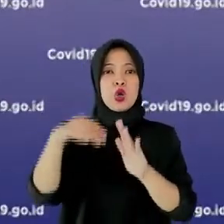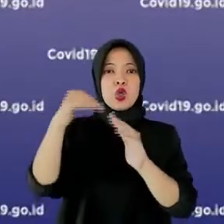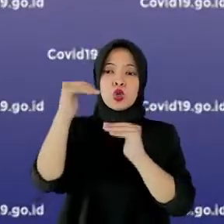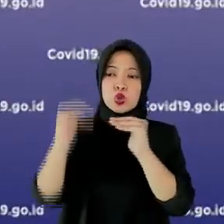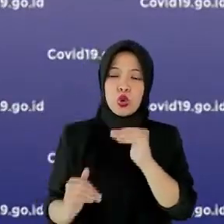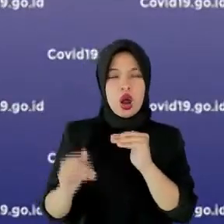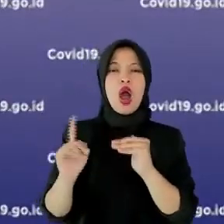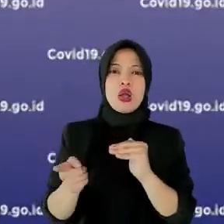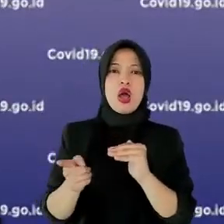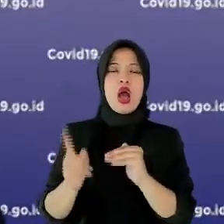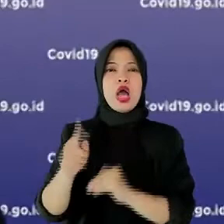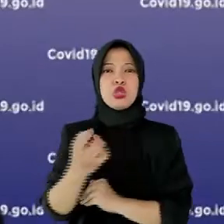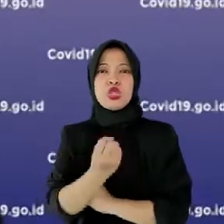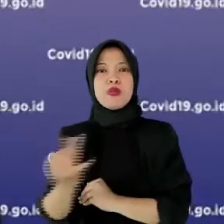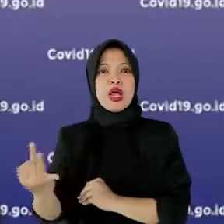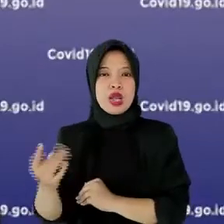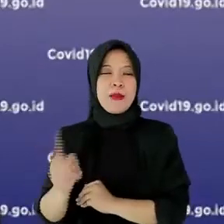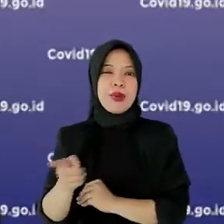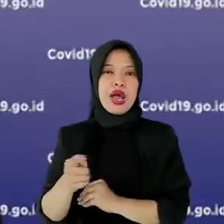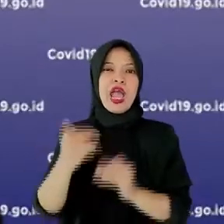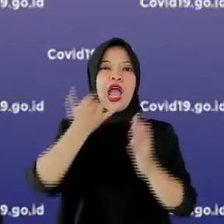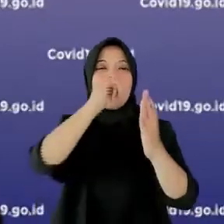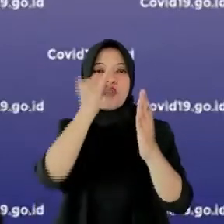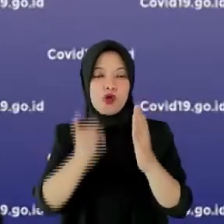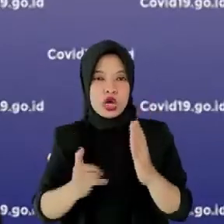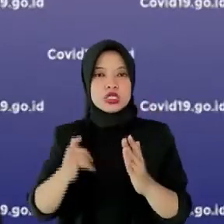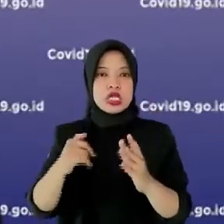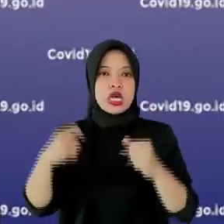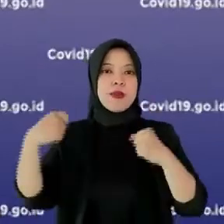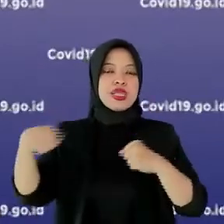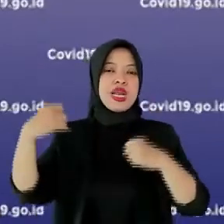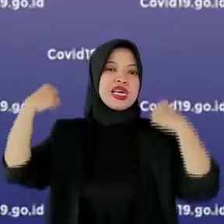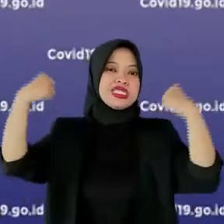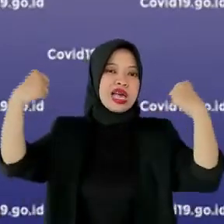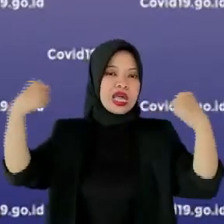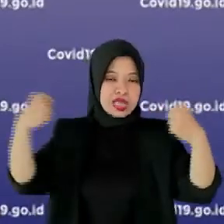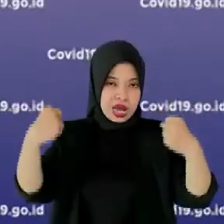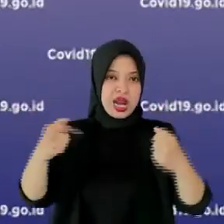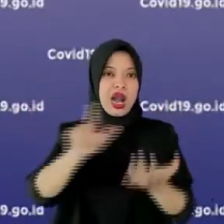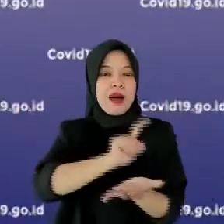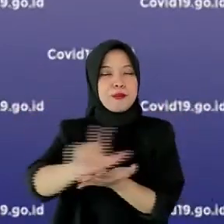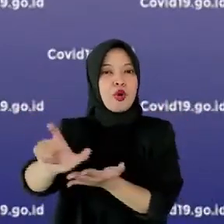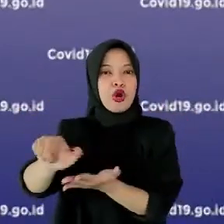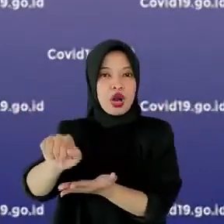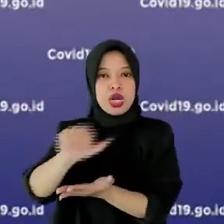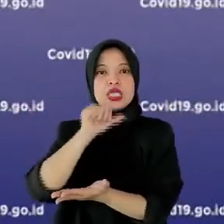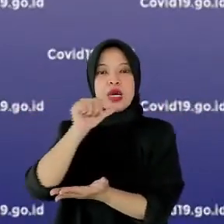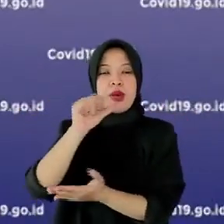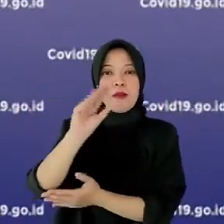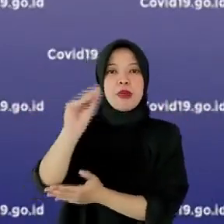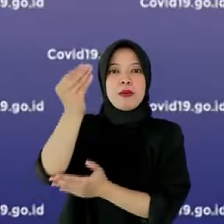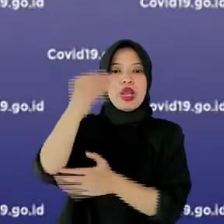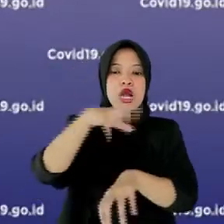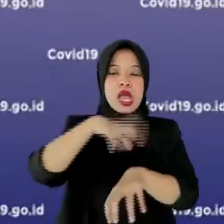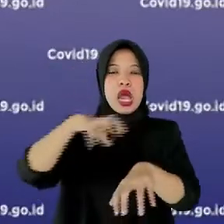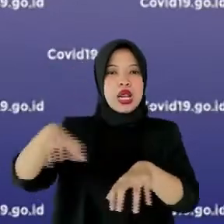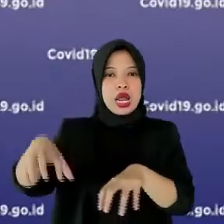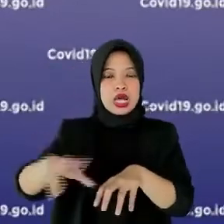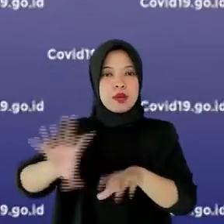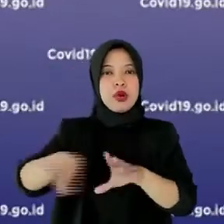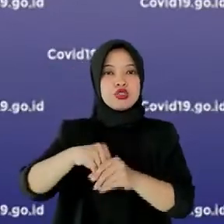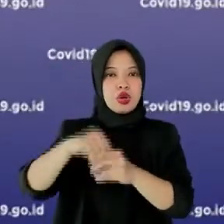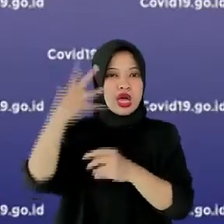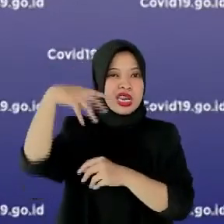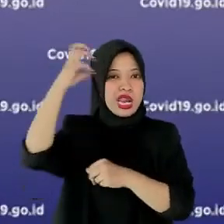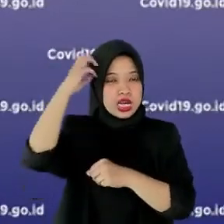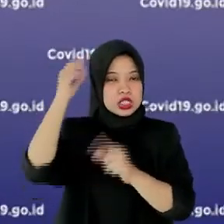juga memang sudah menjadi bagian dari apa yang dievaluasi oleh Kementerian Kesehatan dan disampaikan kepada para pimpinan daerah, termasuk Dinas